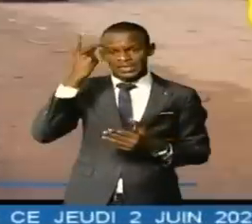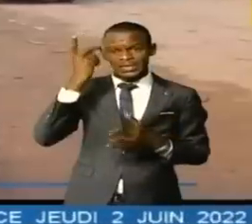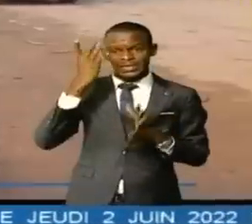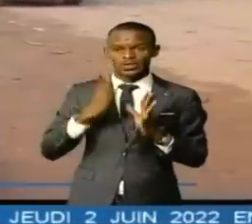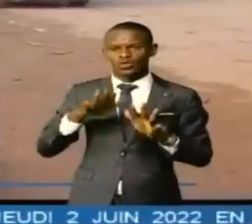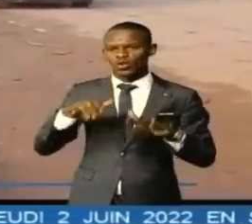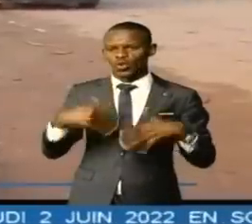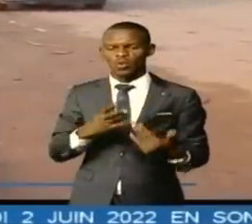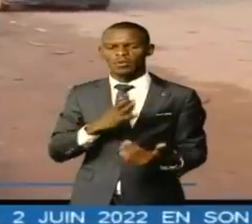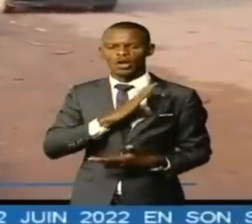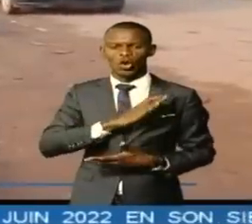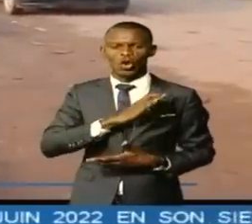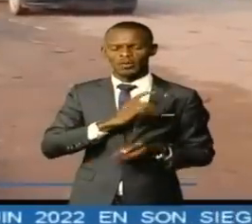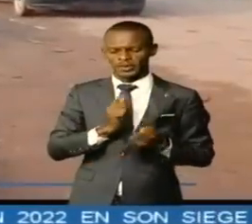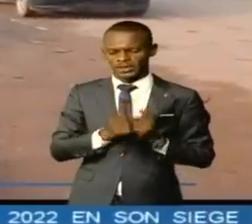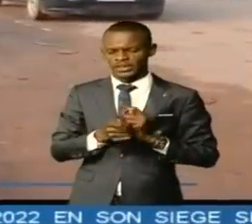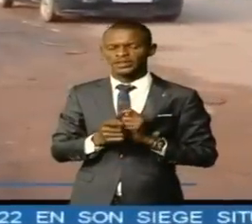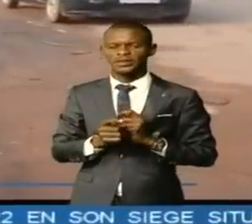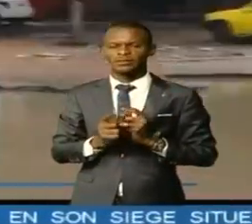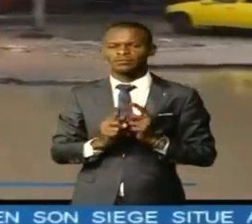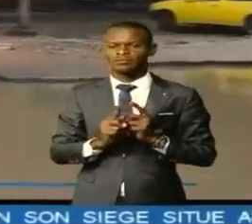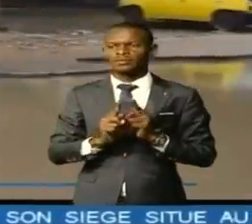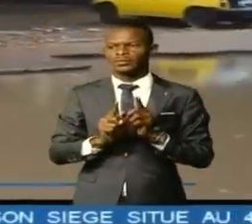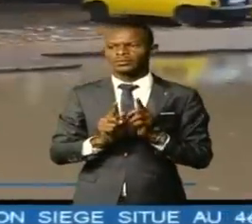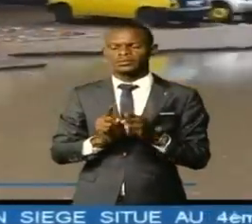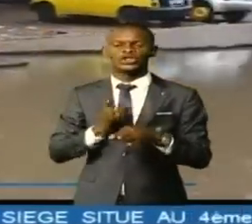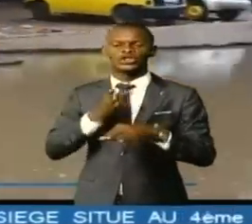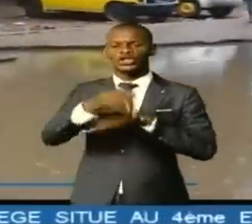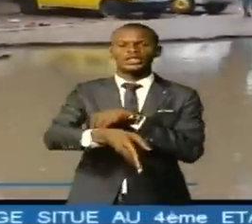républicaines fortes amène de les amener à cultiver au quotidien,